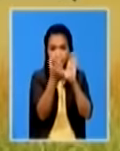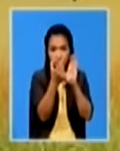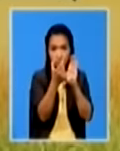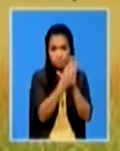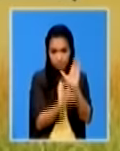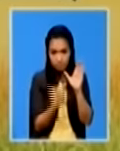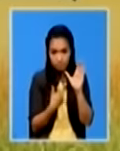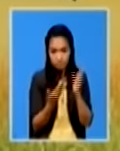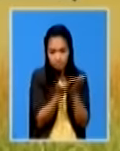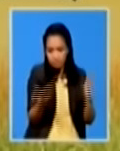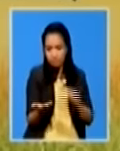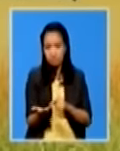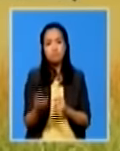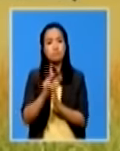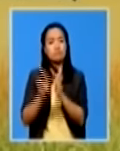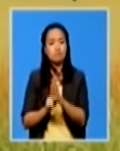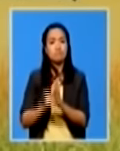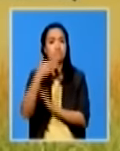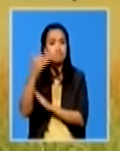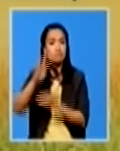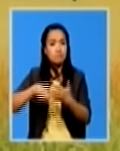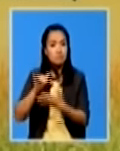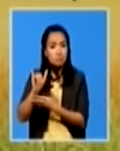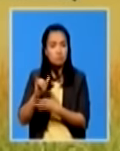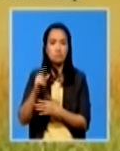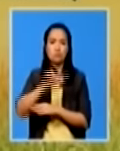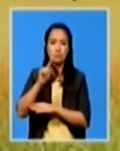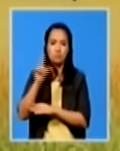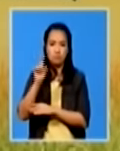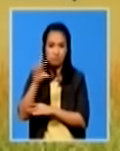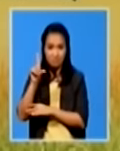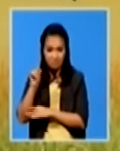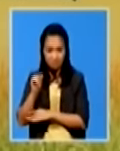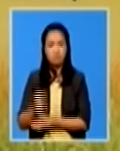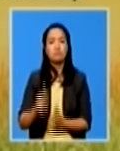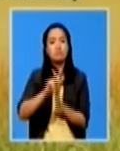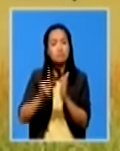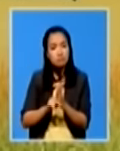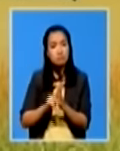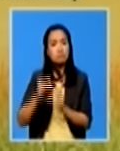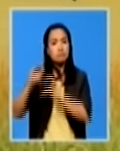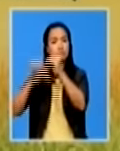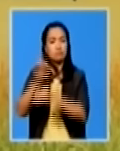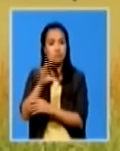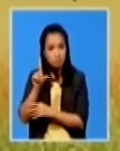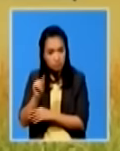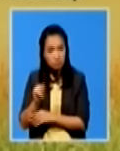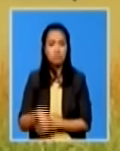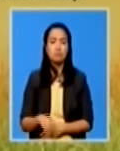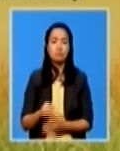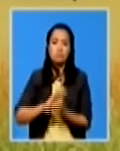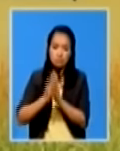ดเช่นกฎหมายยุทธศาสตร์ชาติ120วันกฎหมายแผนและขั้นตอนการไปรูปประเทศ120วันกฎหมายสิ่งแวดล้อม